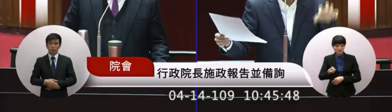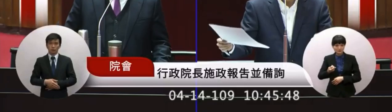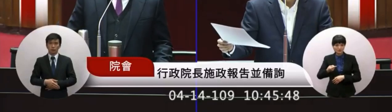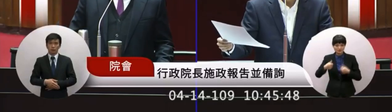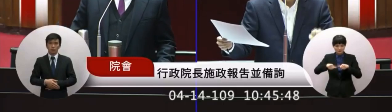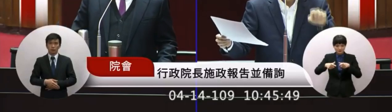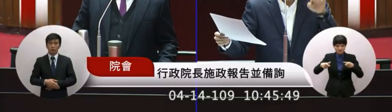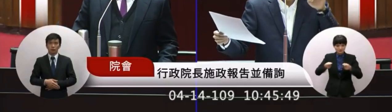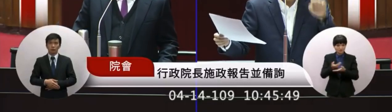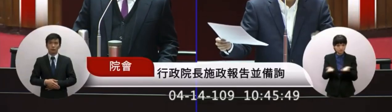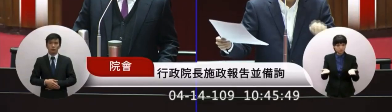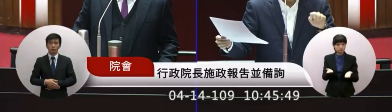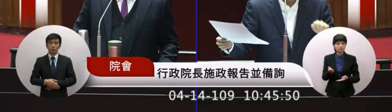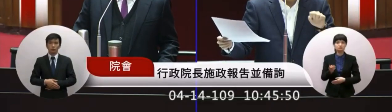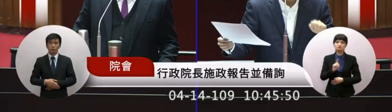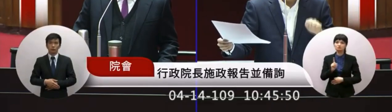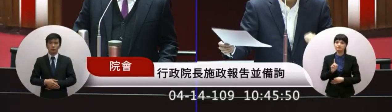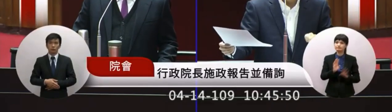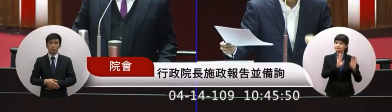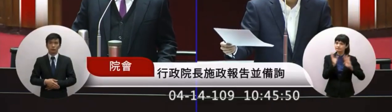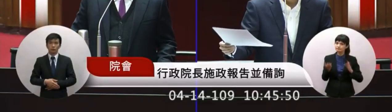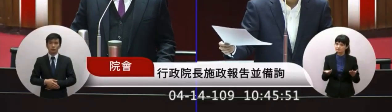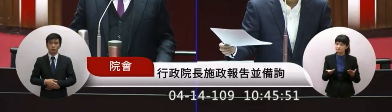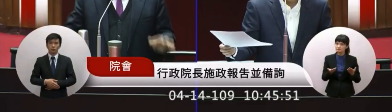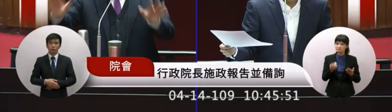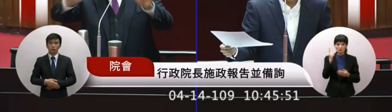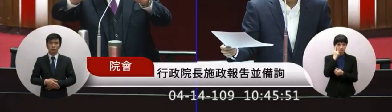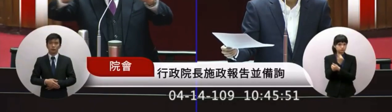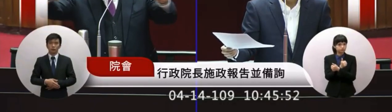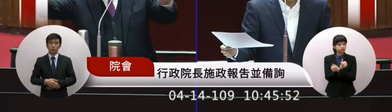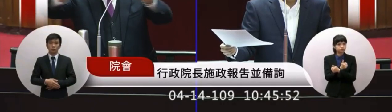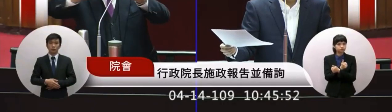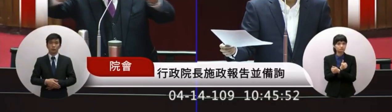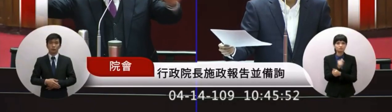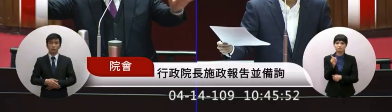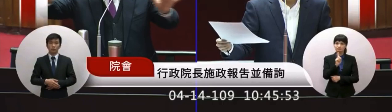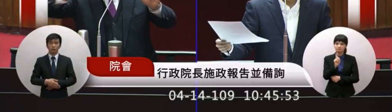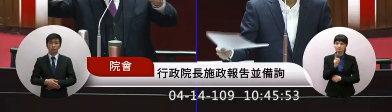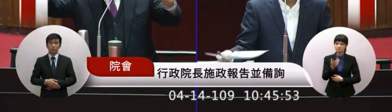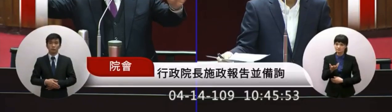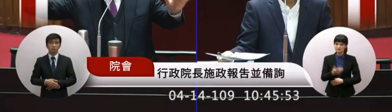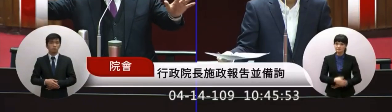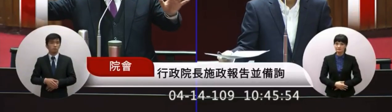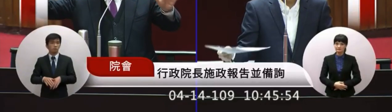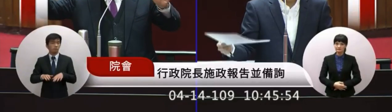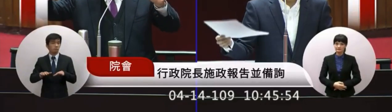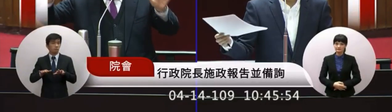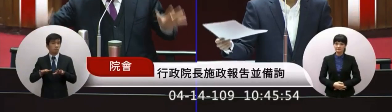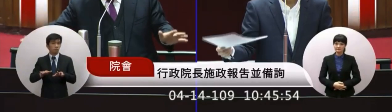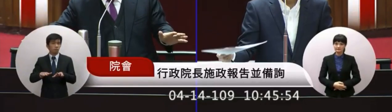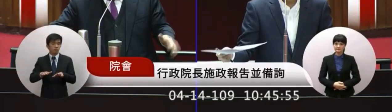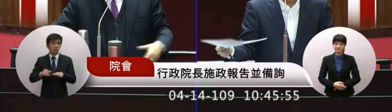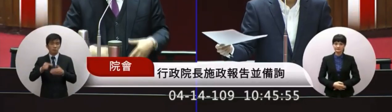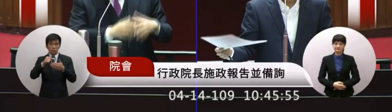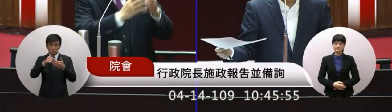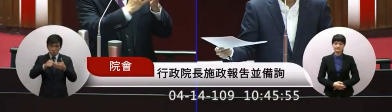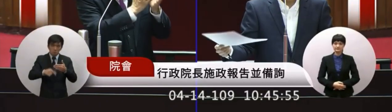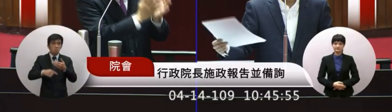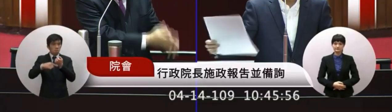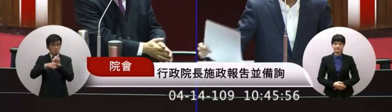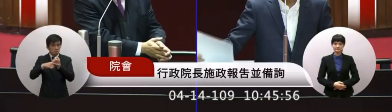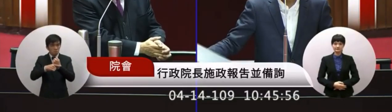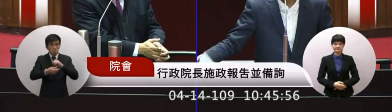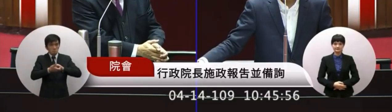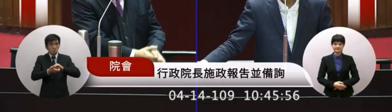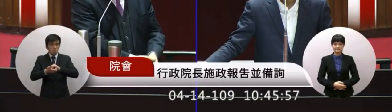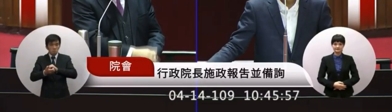情相对缓和，我们的参考的基准点是什么？ 我们现在都定出各种相关的规范，也做了